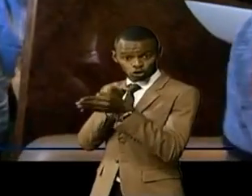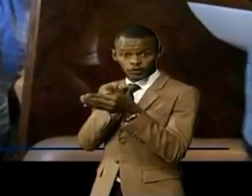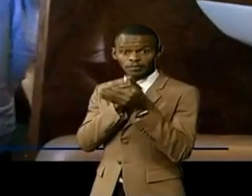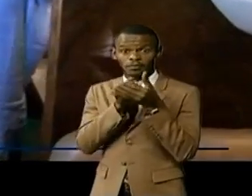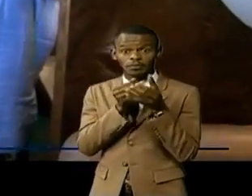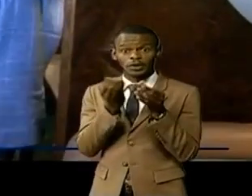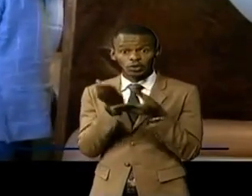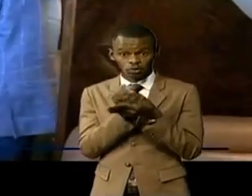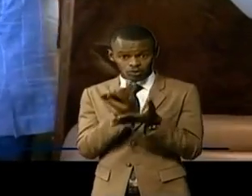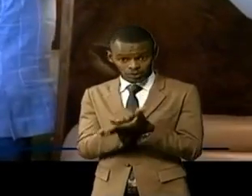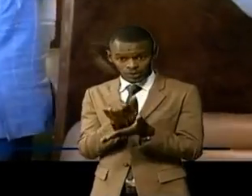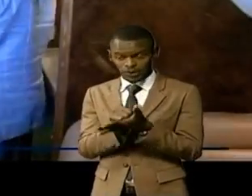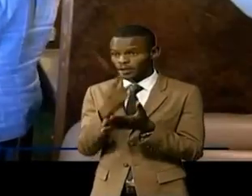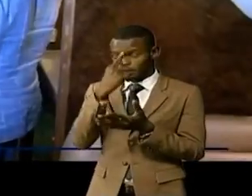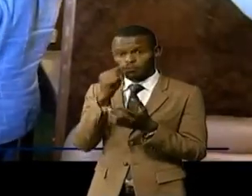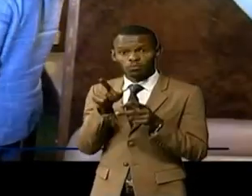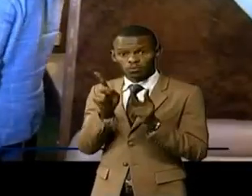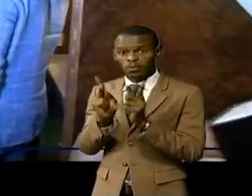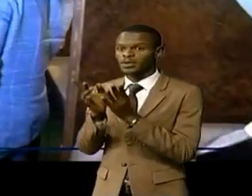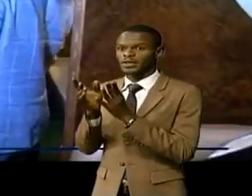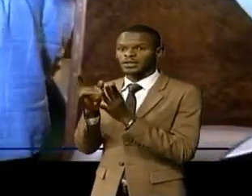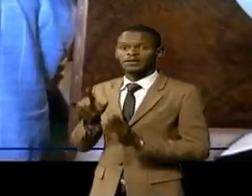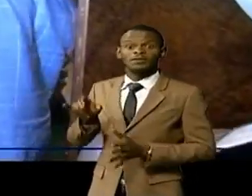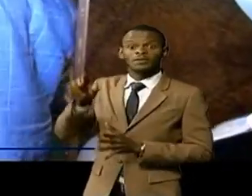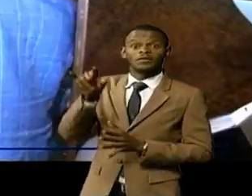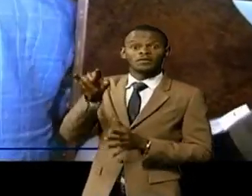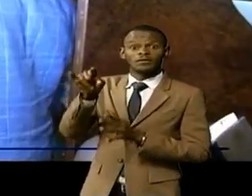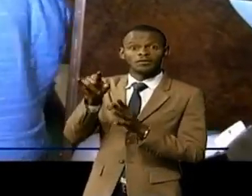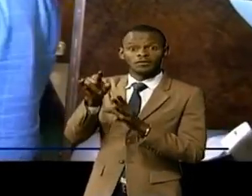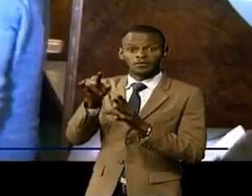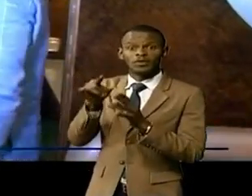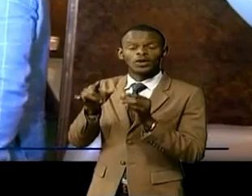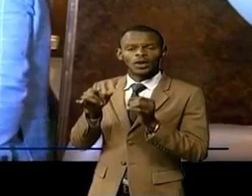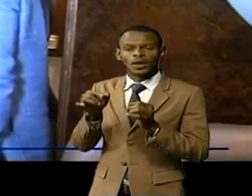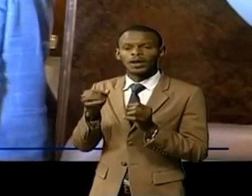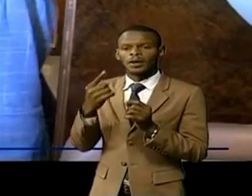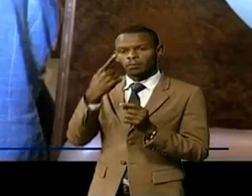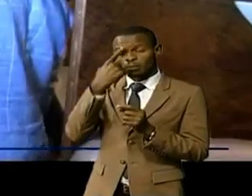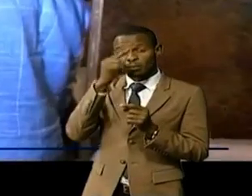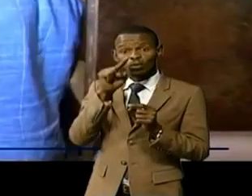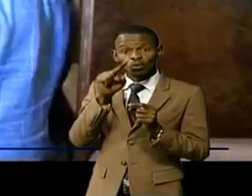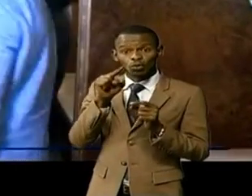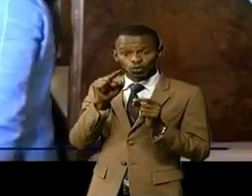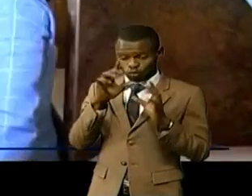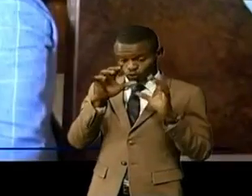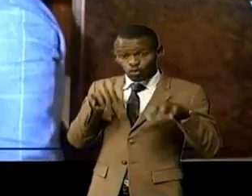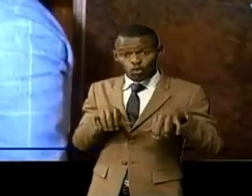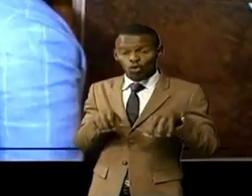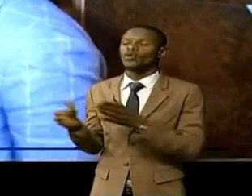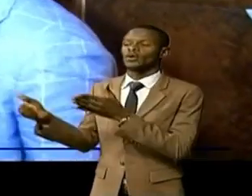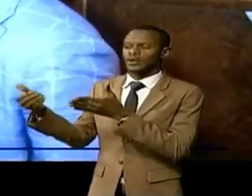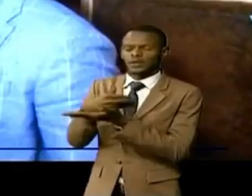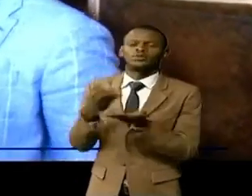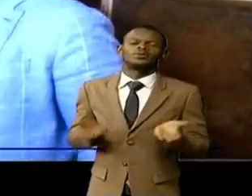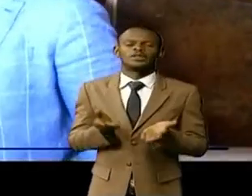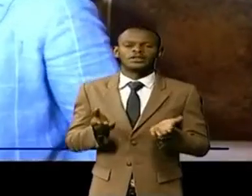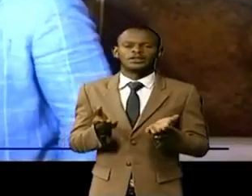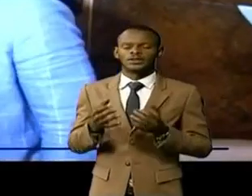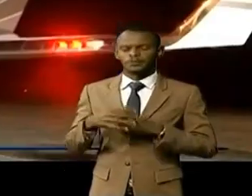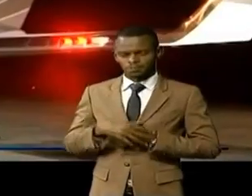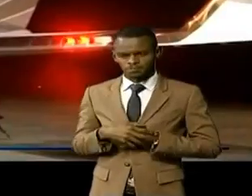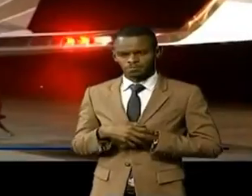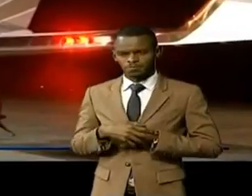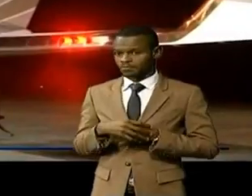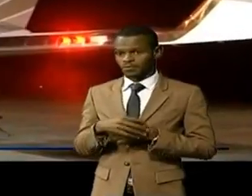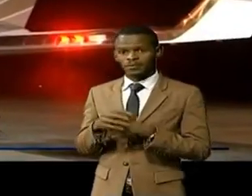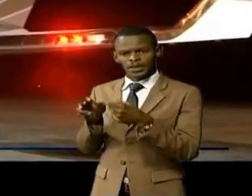au pays ce bien de l'État sabordé. Remis à neuf par les fabricants avec 2 nouveaux réacteurs